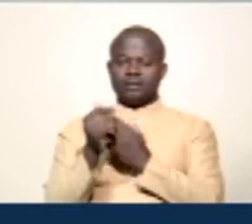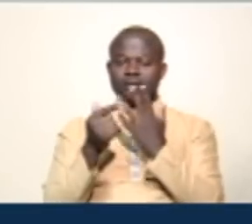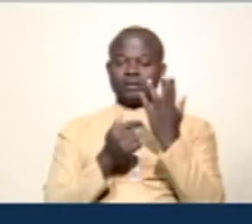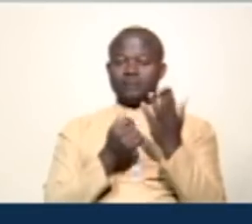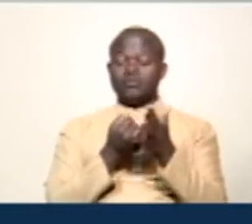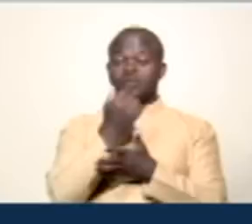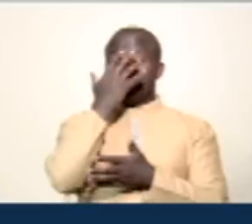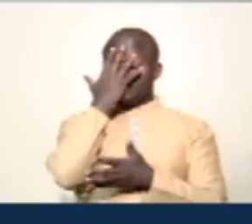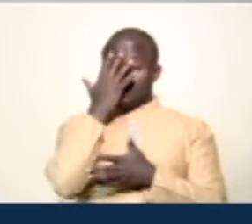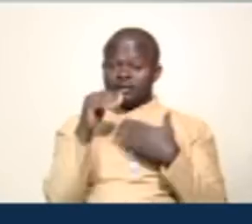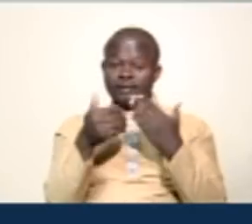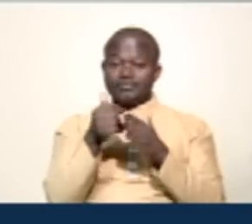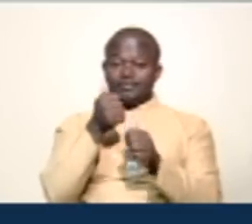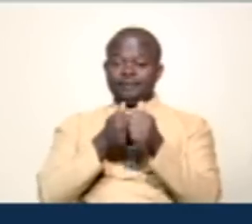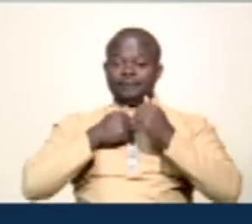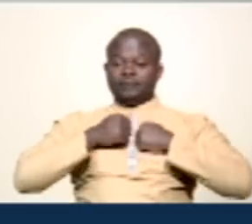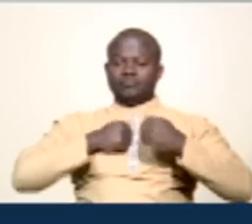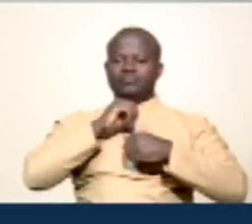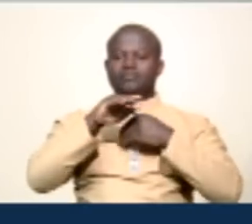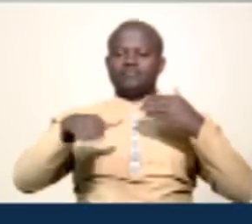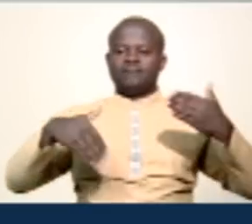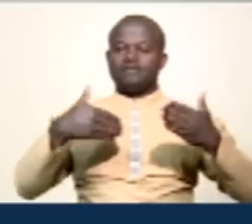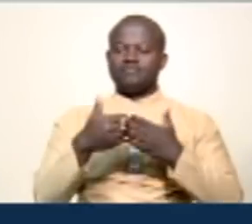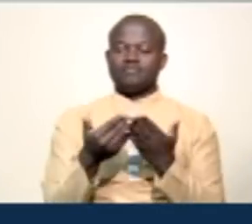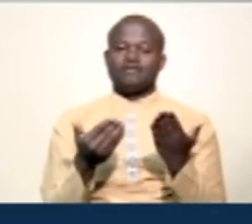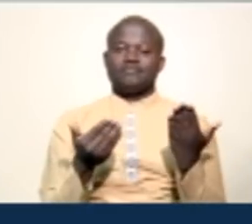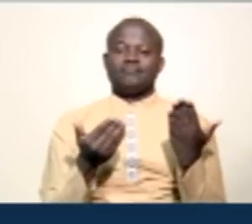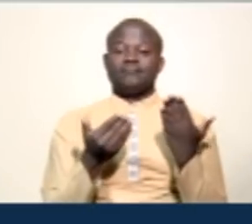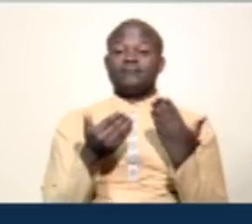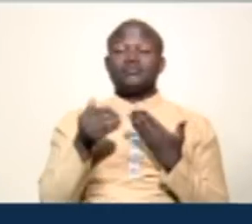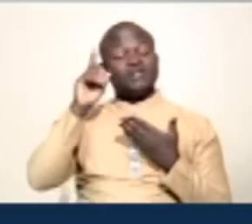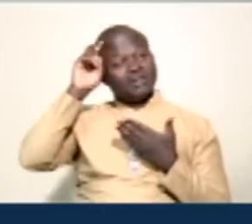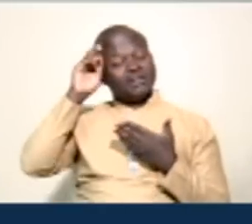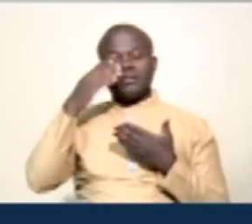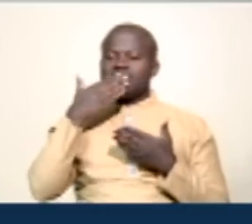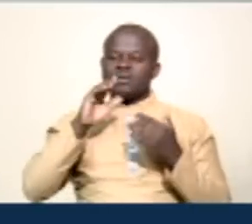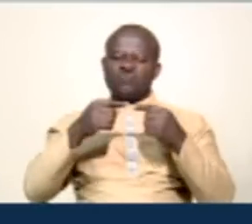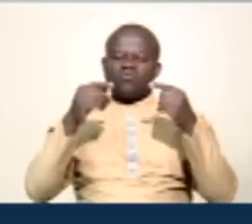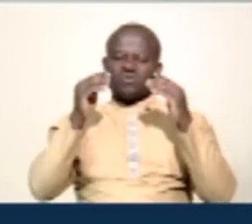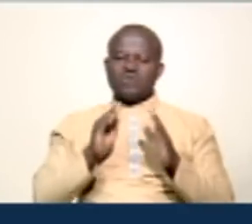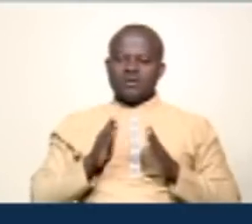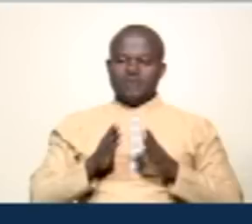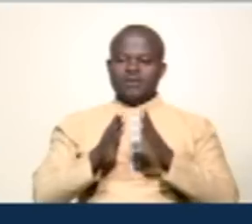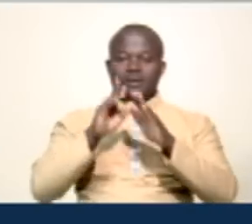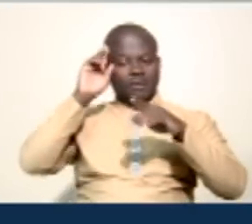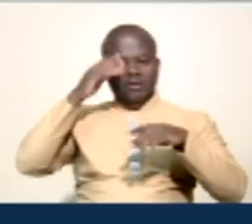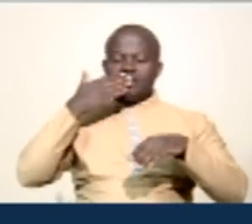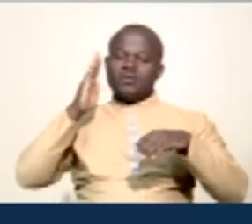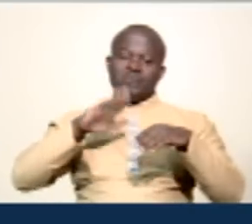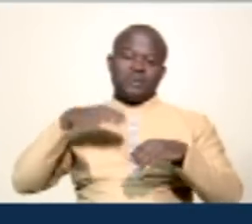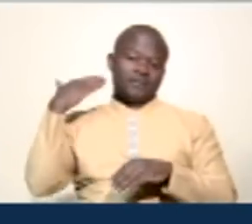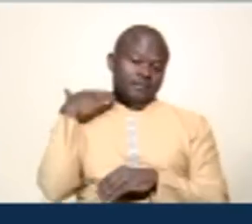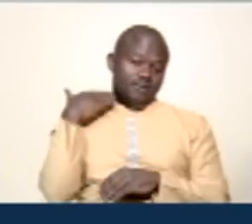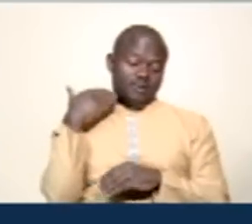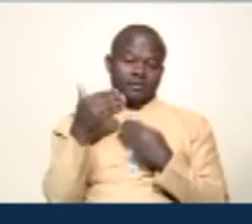biteye ipfunwe kuri buri munyarwanda abagihembera urwango ruganisha ku ngengabitekerezo ya Jenoside.